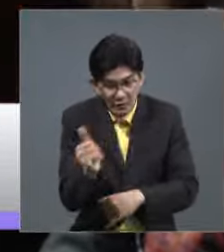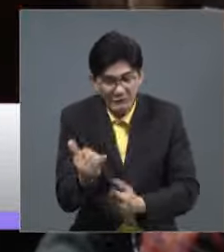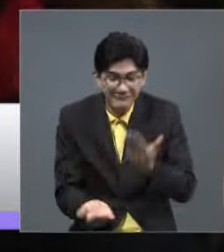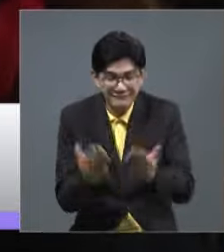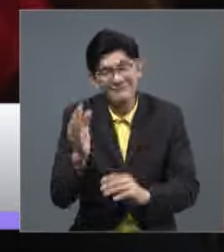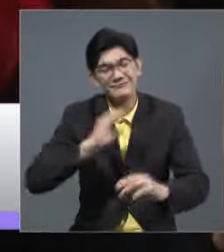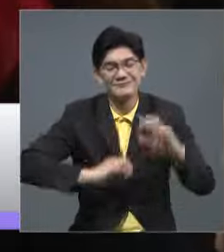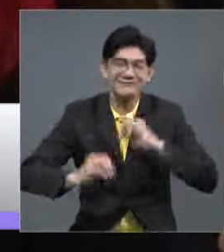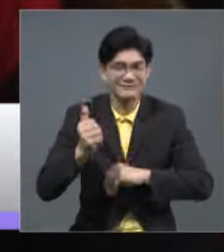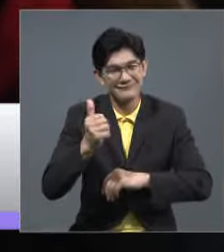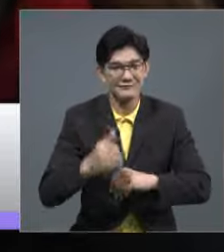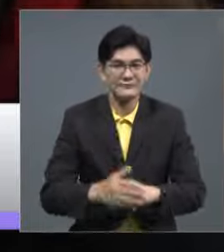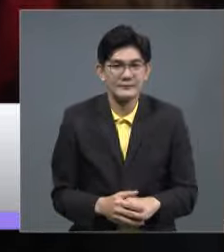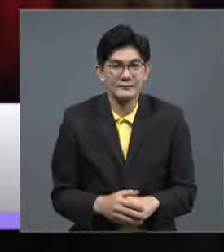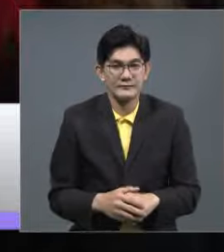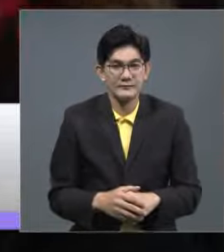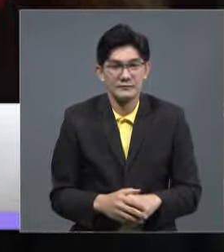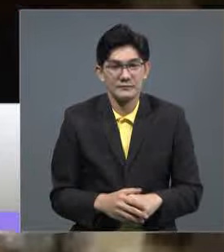ขอ